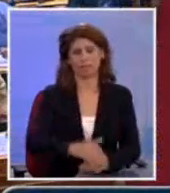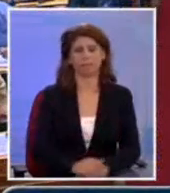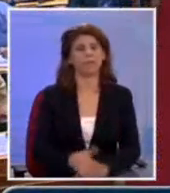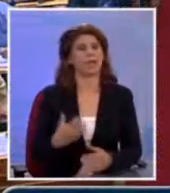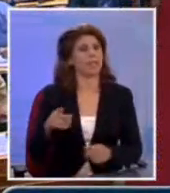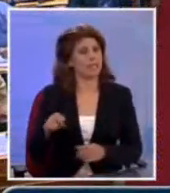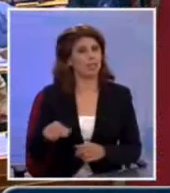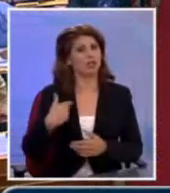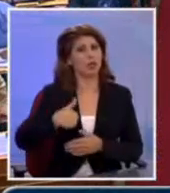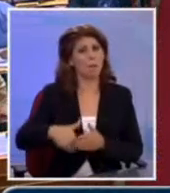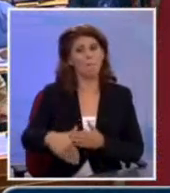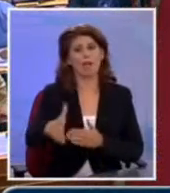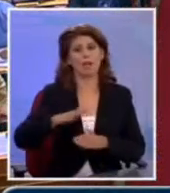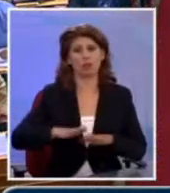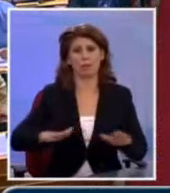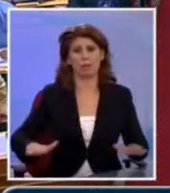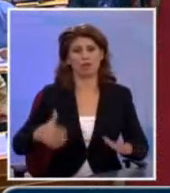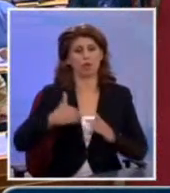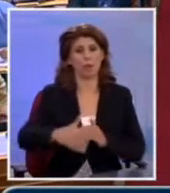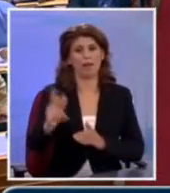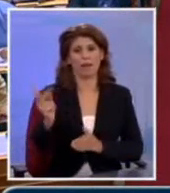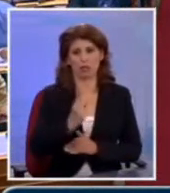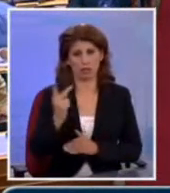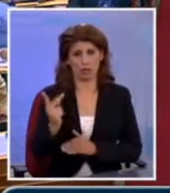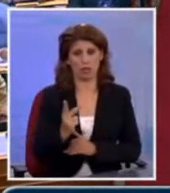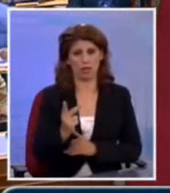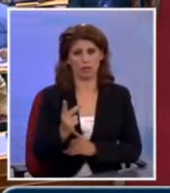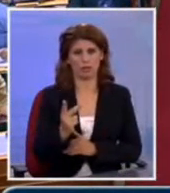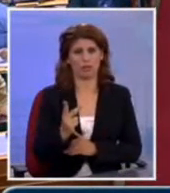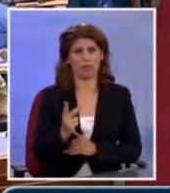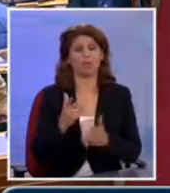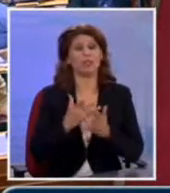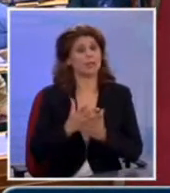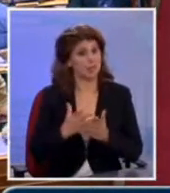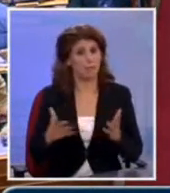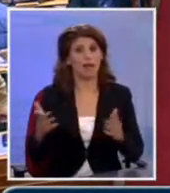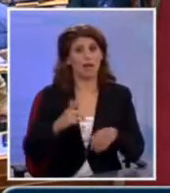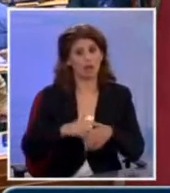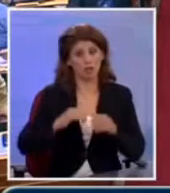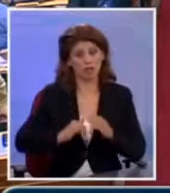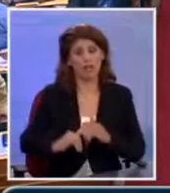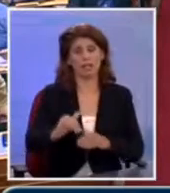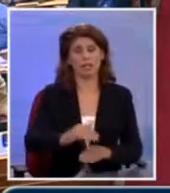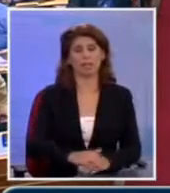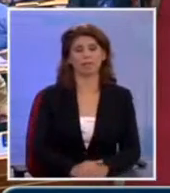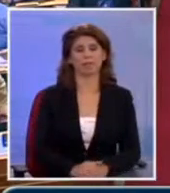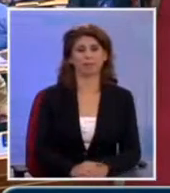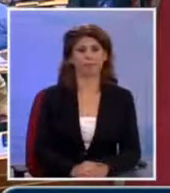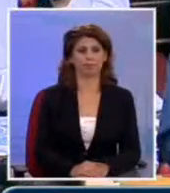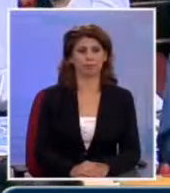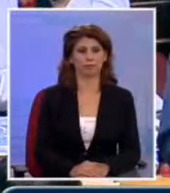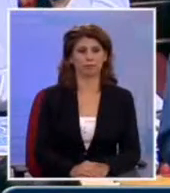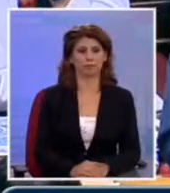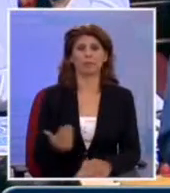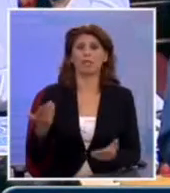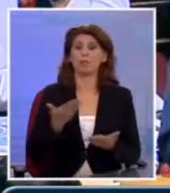μέλλον των παιδιών μας, το μέλλον της κοινωνίας σε μεγάλη χρονική διάρκεια. Η